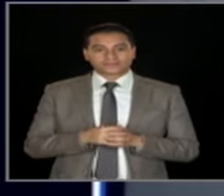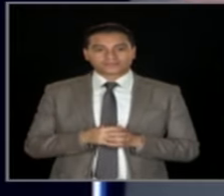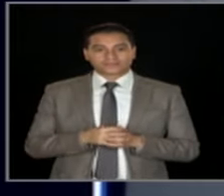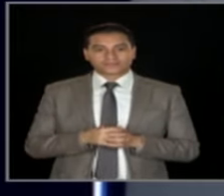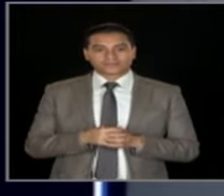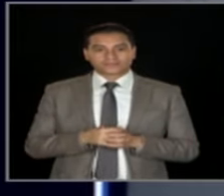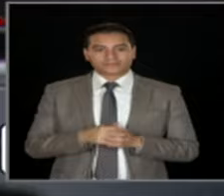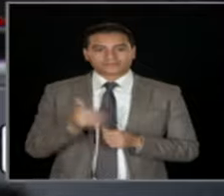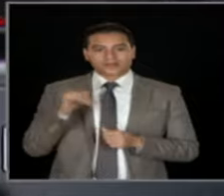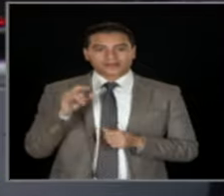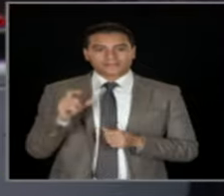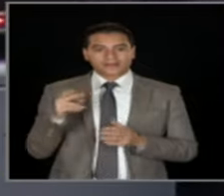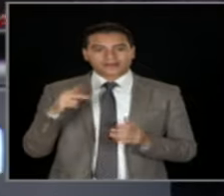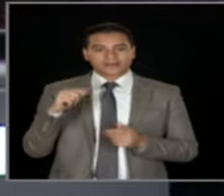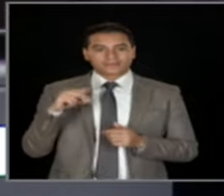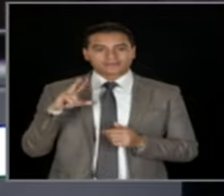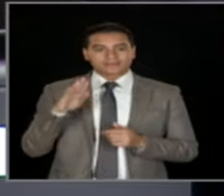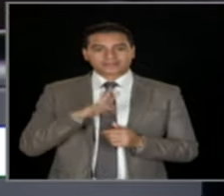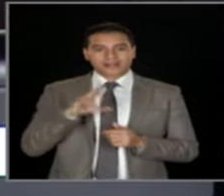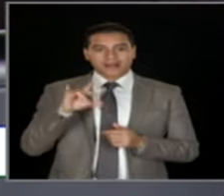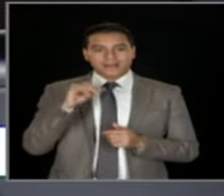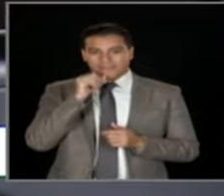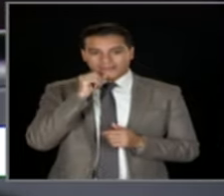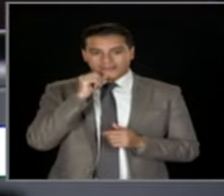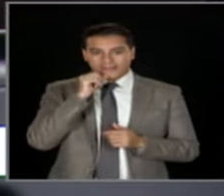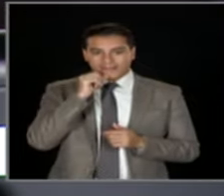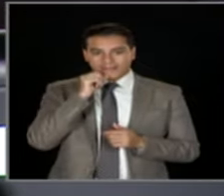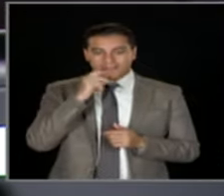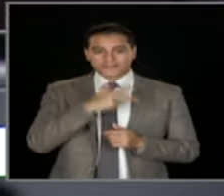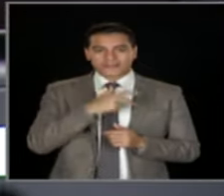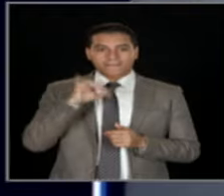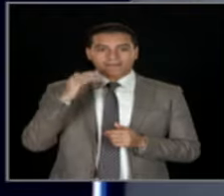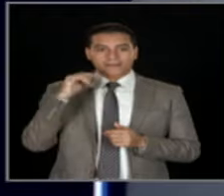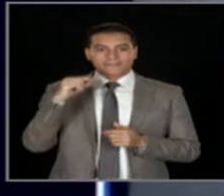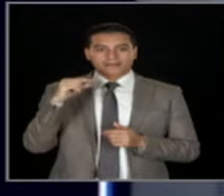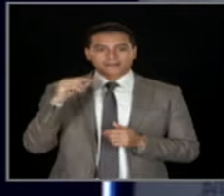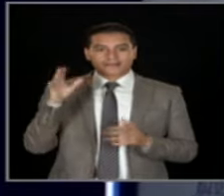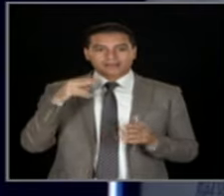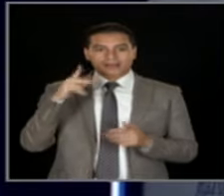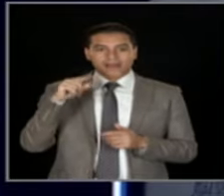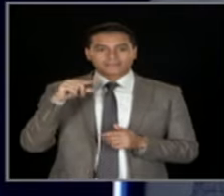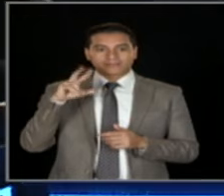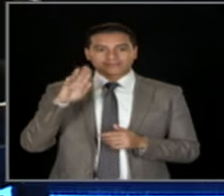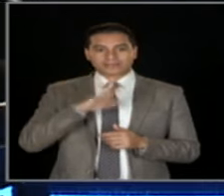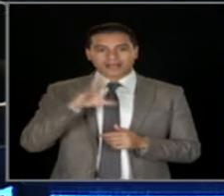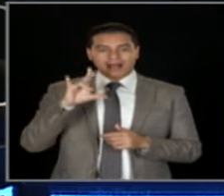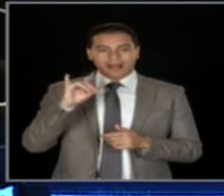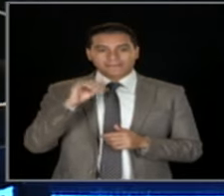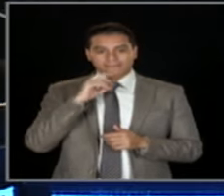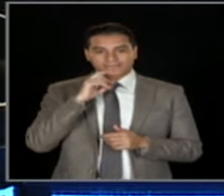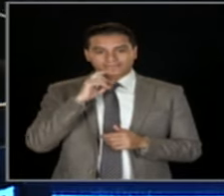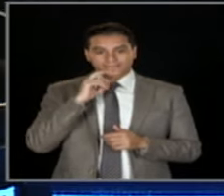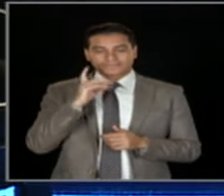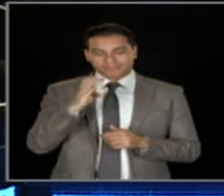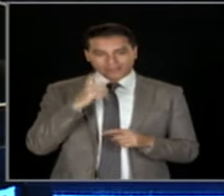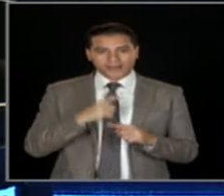ثانية. ايمن عبد السلام. غلط. بس اسمه محمد عبد السلام. محمد بس كده. مش حاضر احسبها لك. صح. اتفضل يا كلاودي.